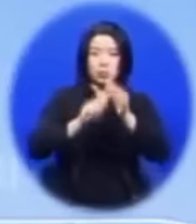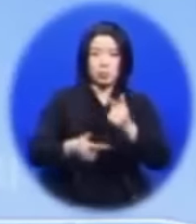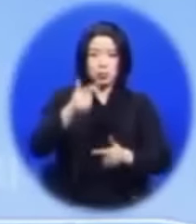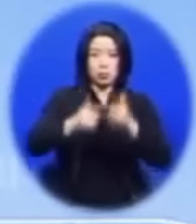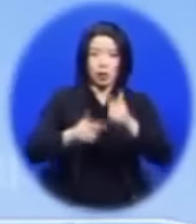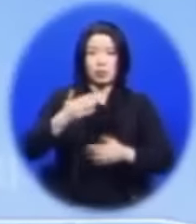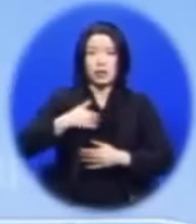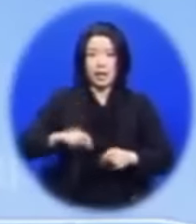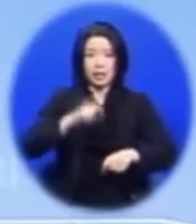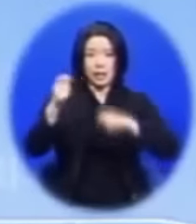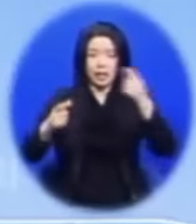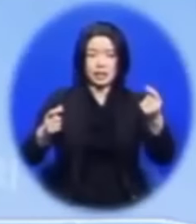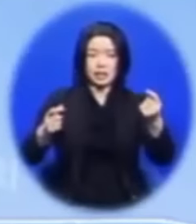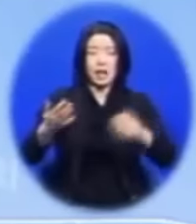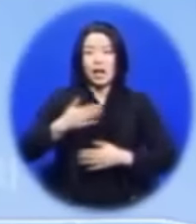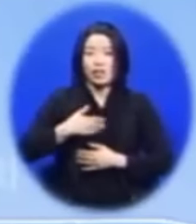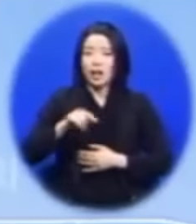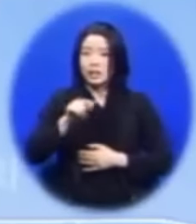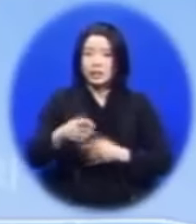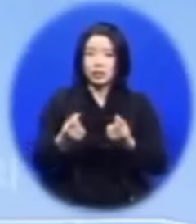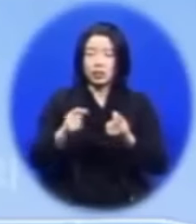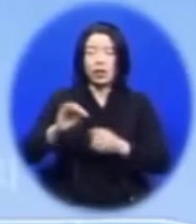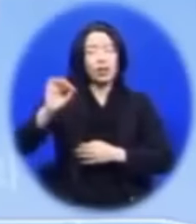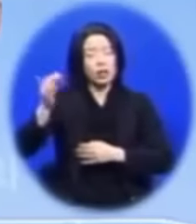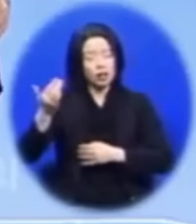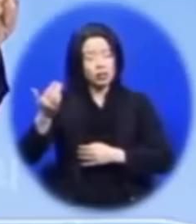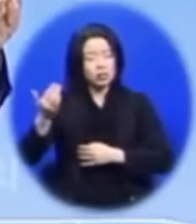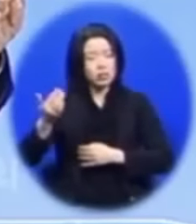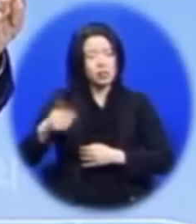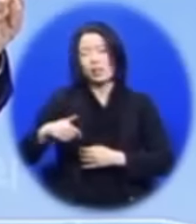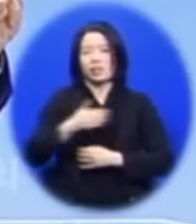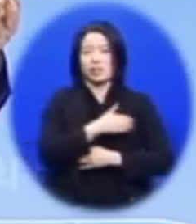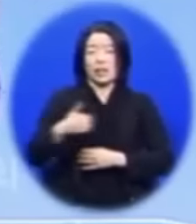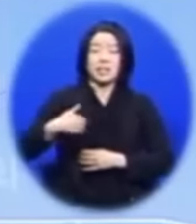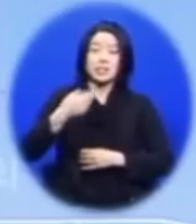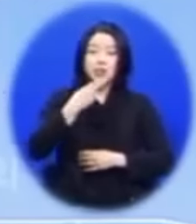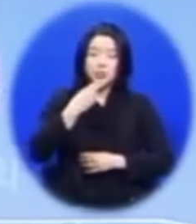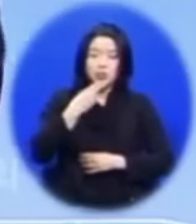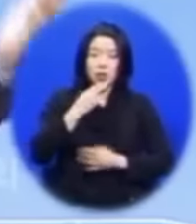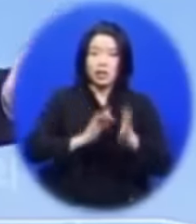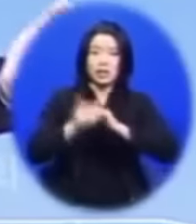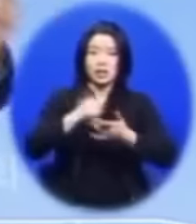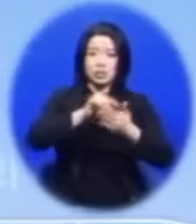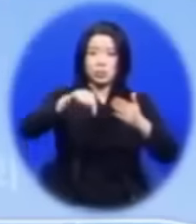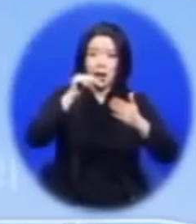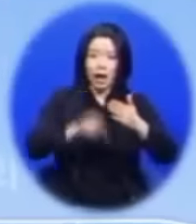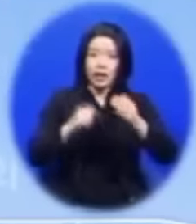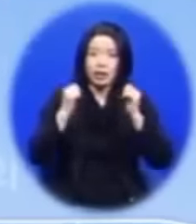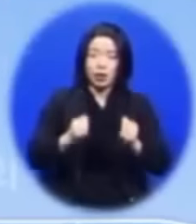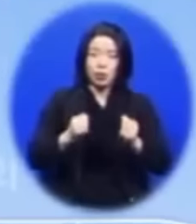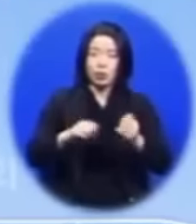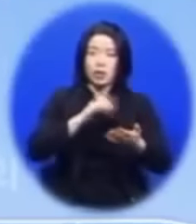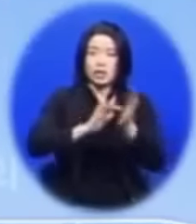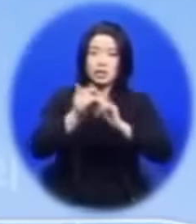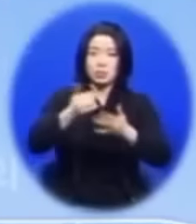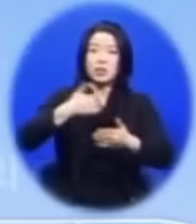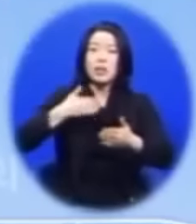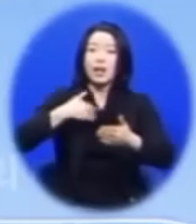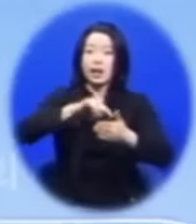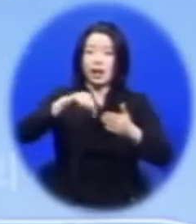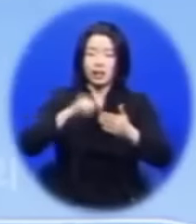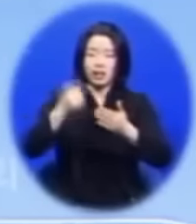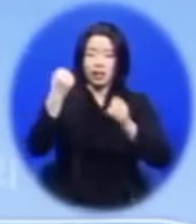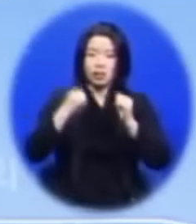가지다 도대체 나는 그렇게 됐는지 안 이제 자신이 없어요 예수님 안에 거하고 예수님은 내 안에 거하시고